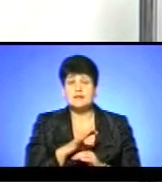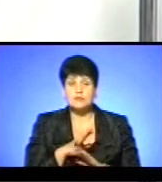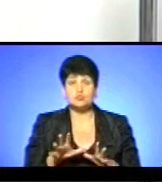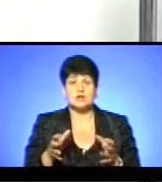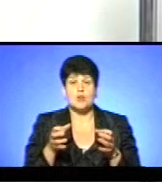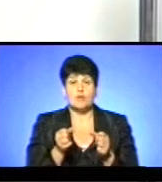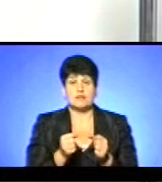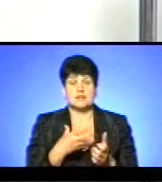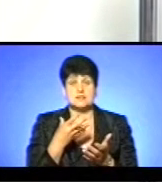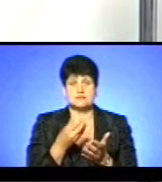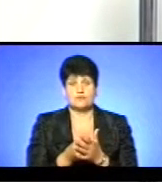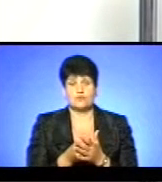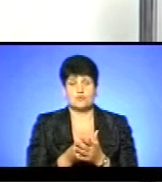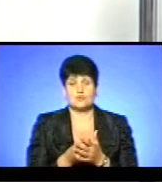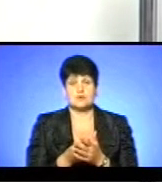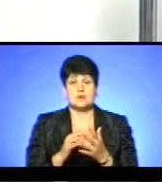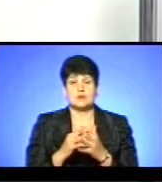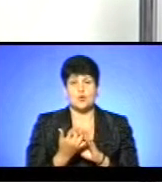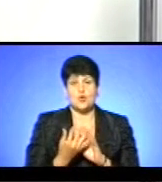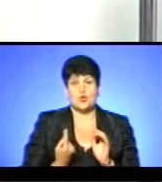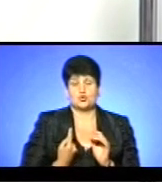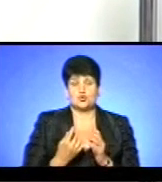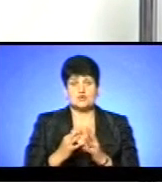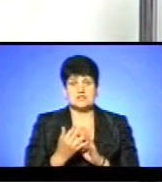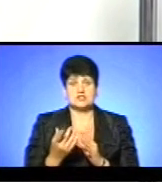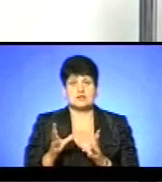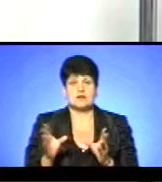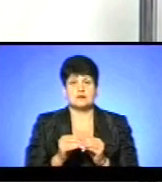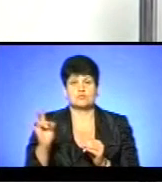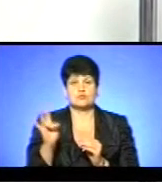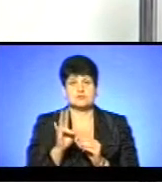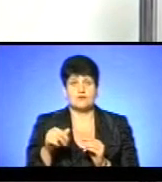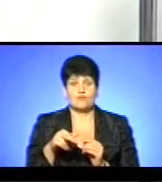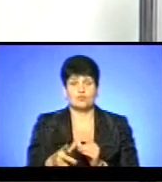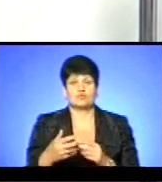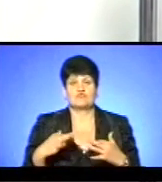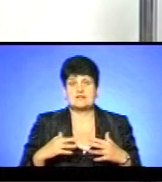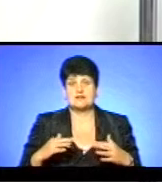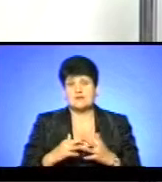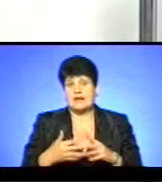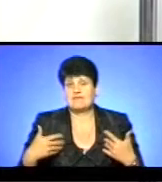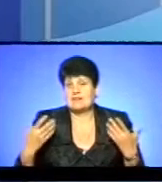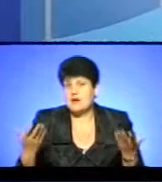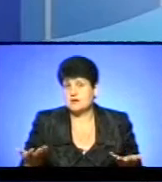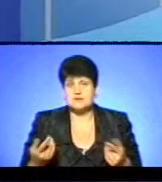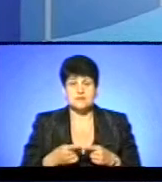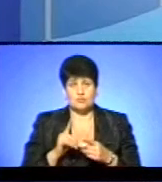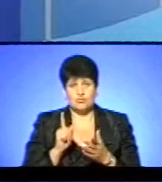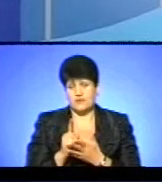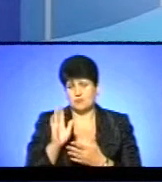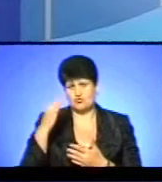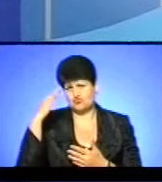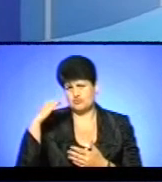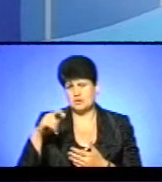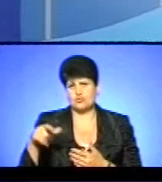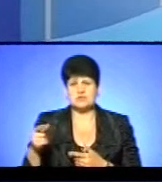свого звичайного односельчанина, з яким десь до церкви ходить, до клубу ходить, по селі вітається. Тобто це мають бути чужі люди, які